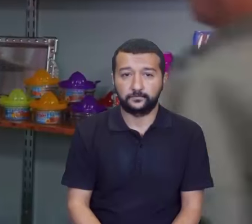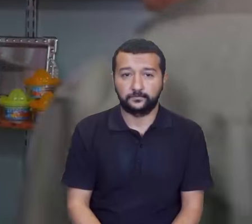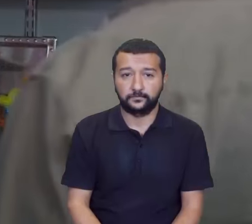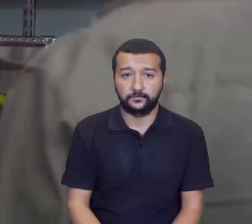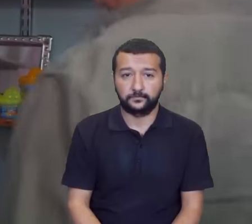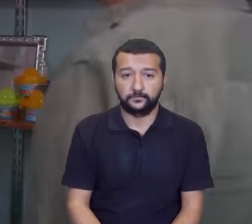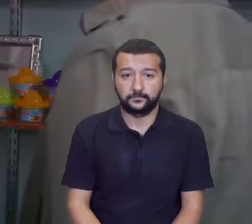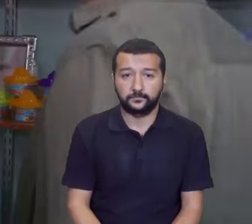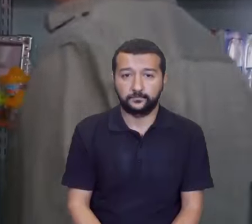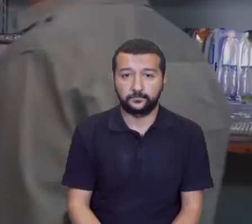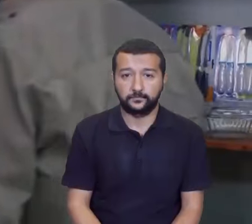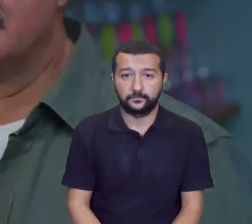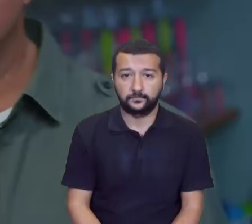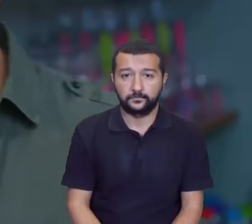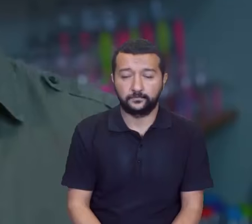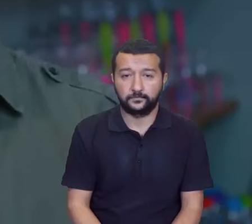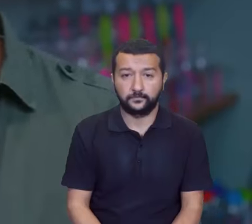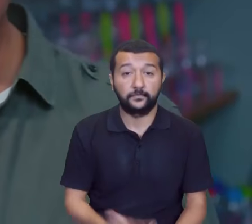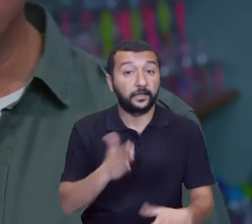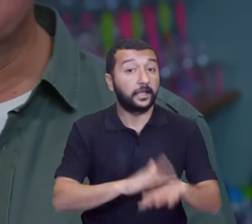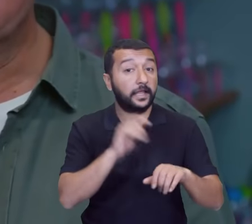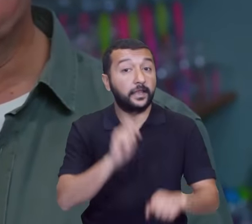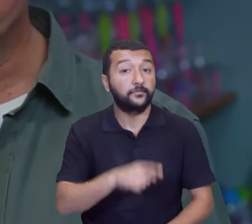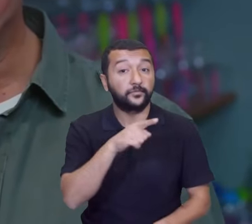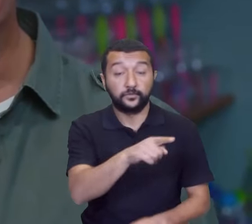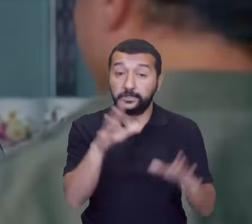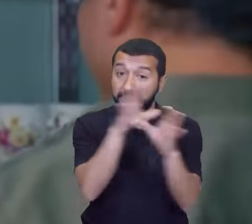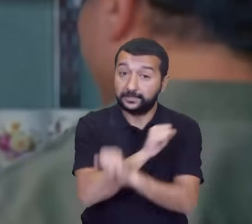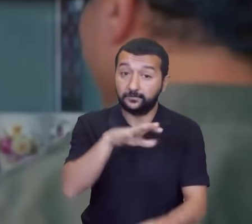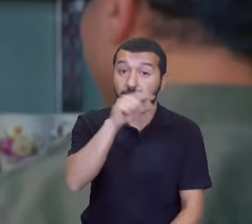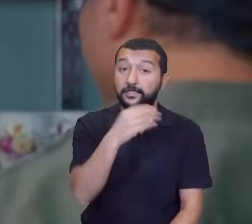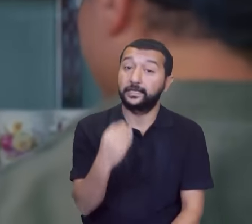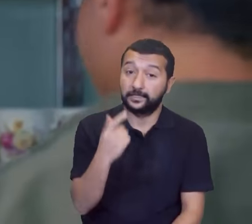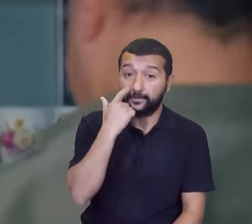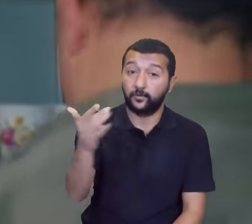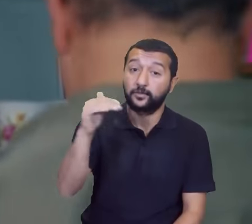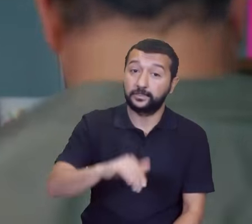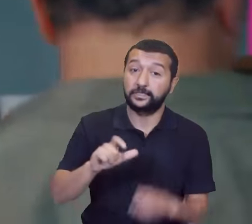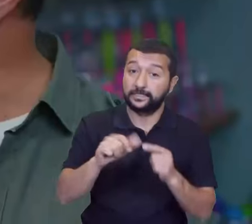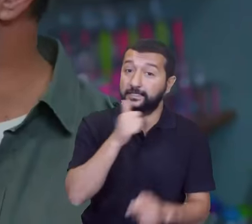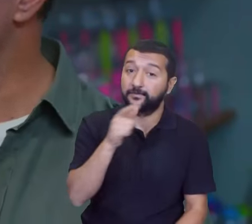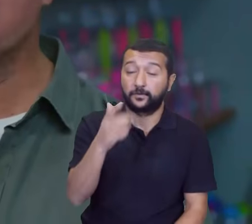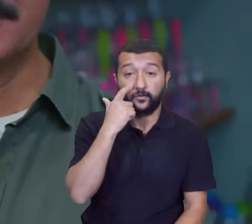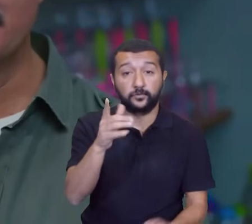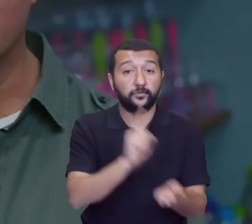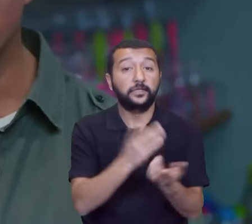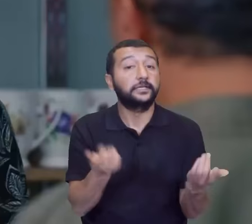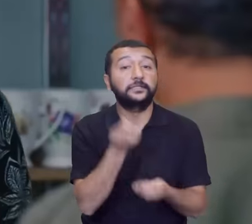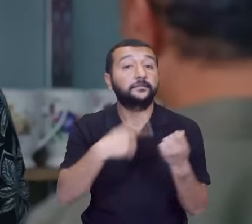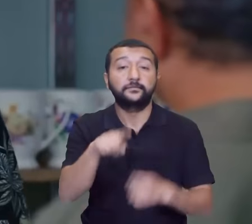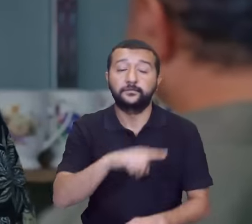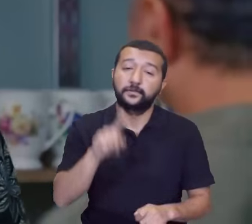Şener Perra'nın dükkanında. Ne yapıyorsun mahallenin sır küpü? İyiyim. Hoş geldin Şener Efendi. Hoş bulduk. Nasıl